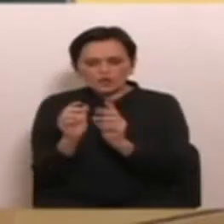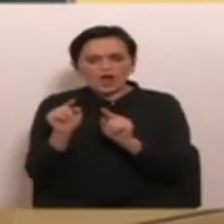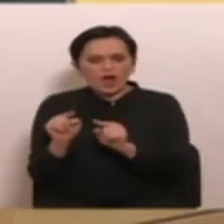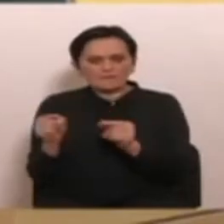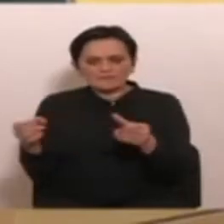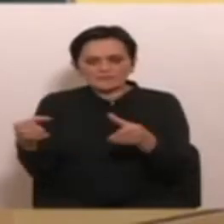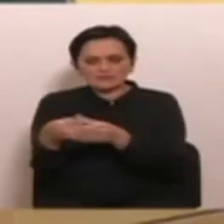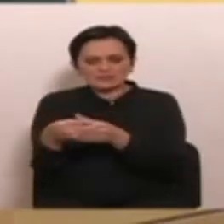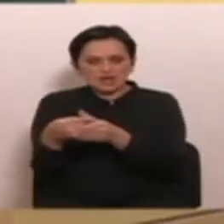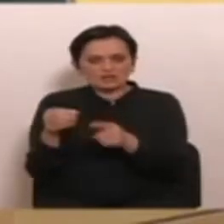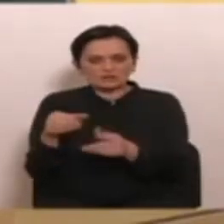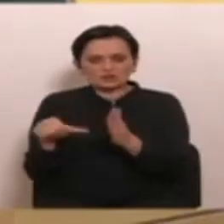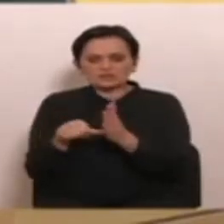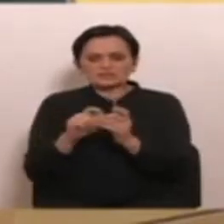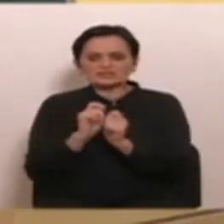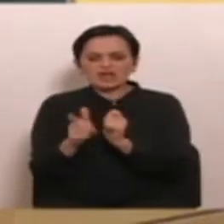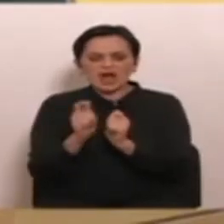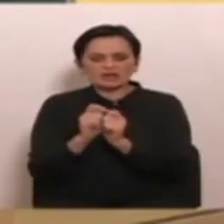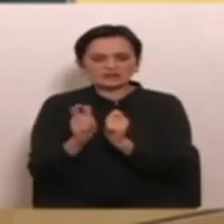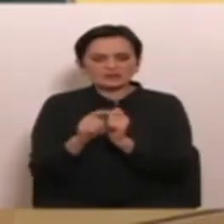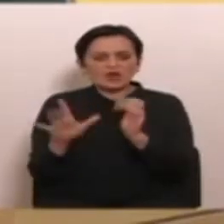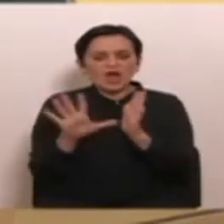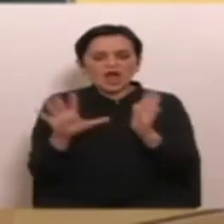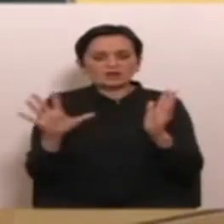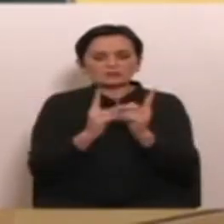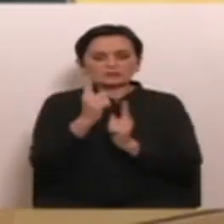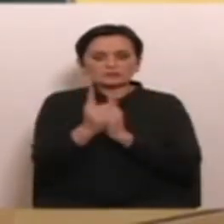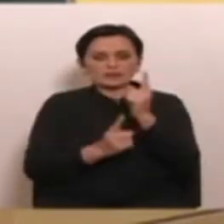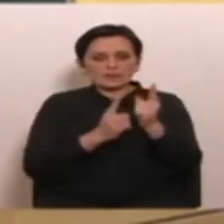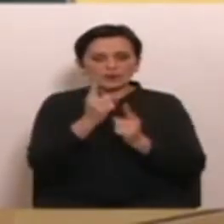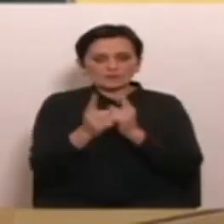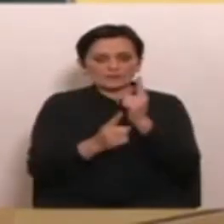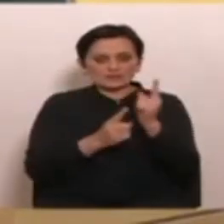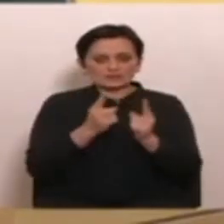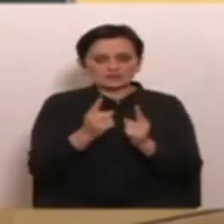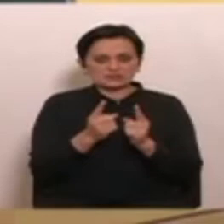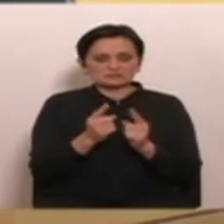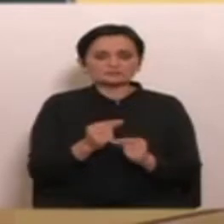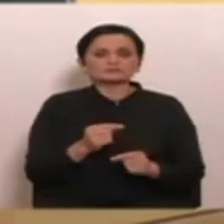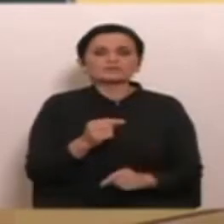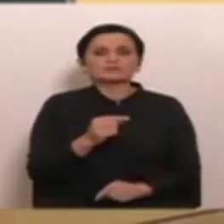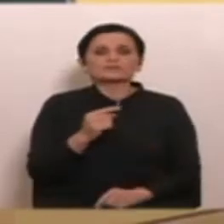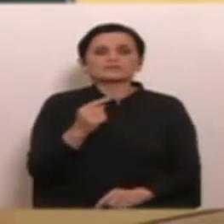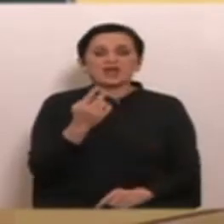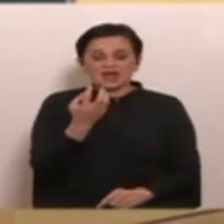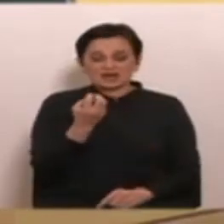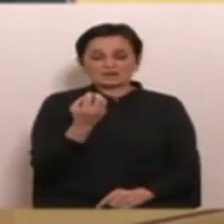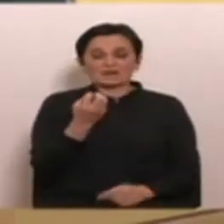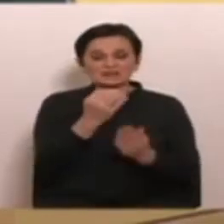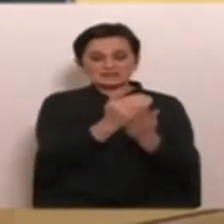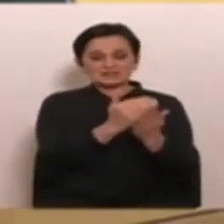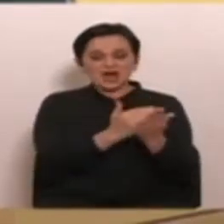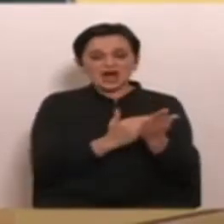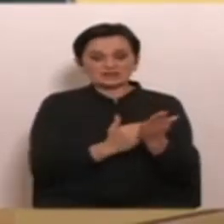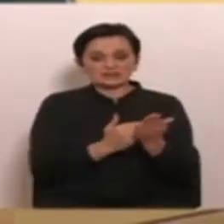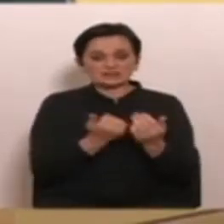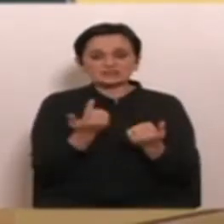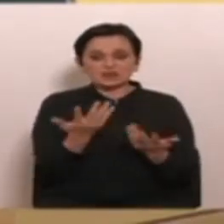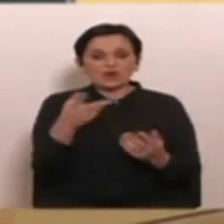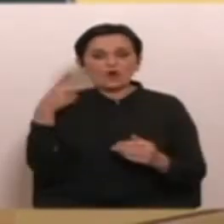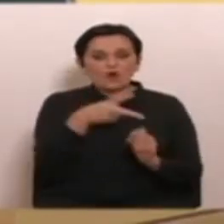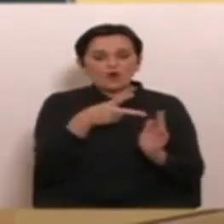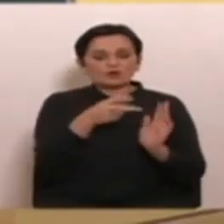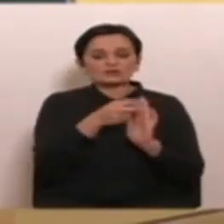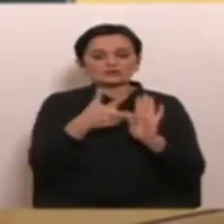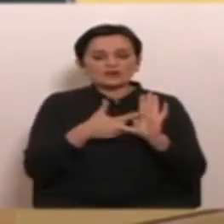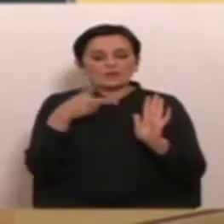საინვესტიციო მიმზიდველობას ენერგეტიკული რეფორმის წყალობით. ჯერ ცოტა უდენი სტატისტიკა. 2018-2019